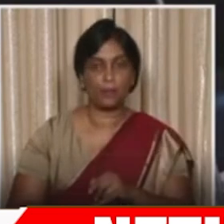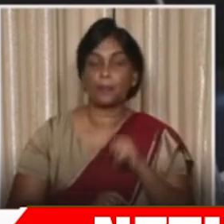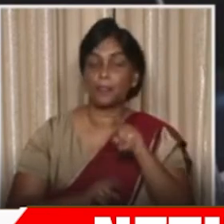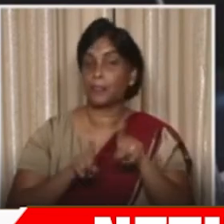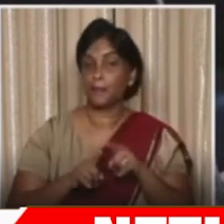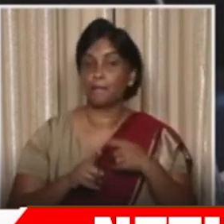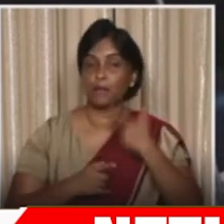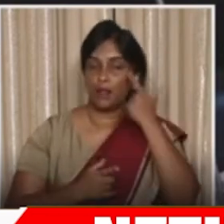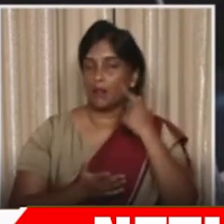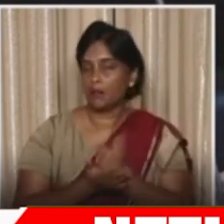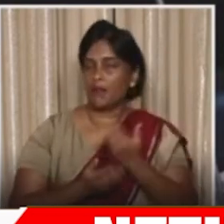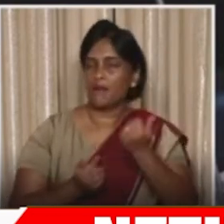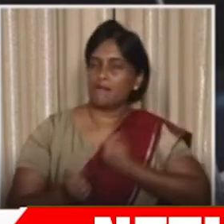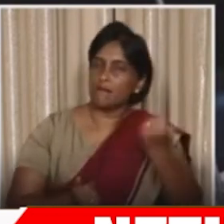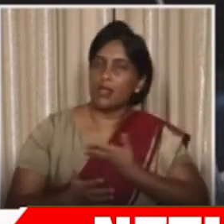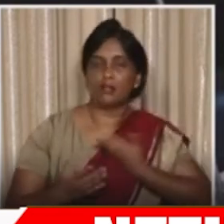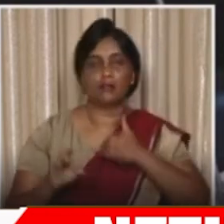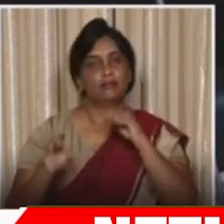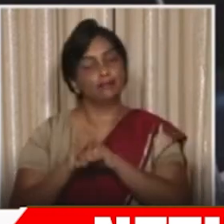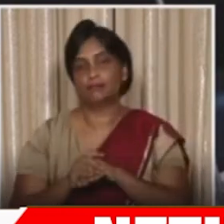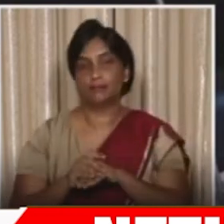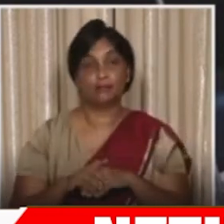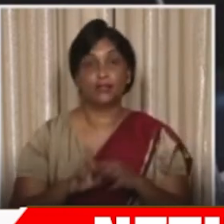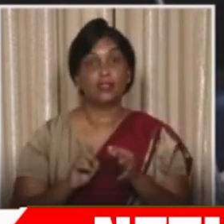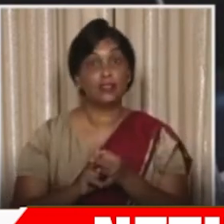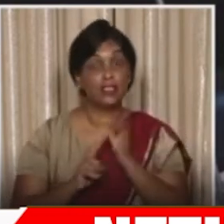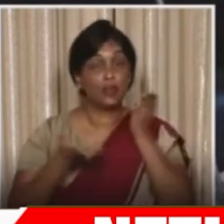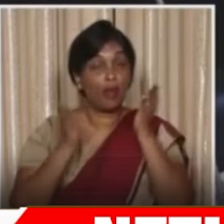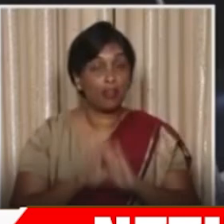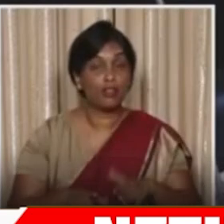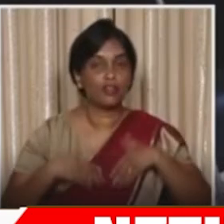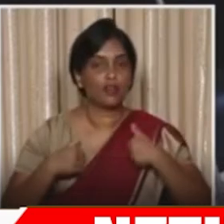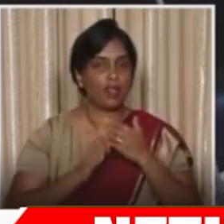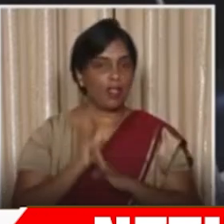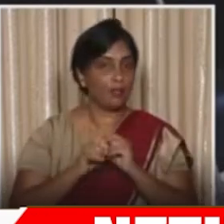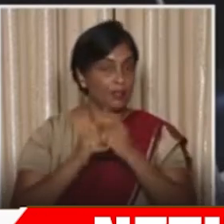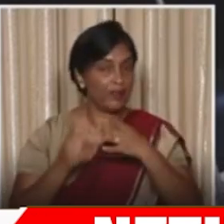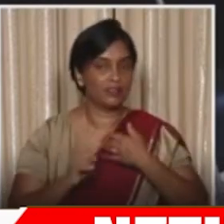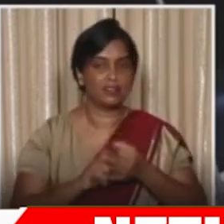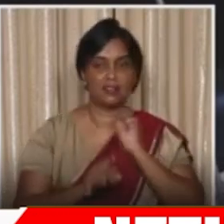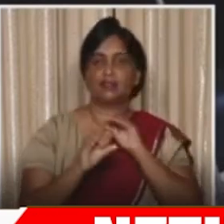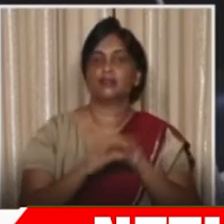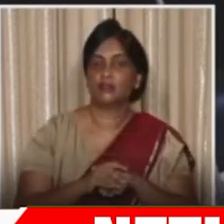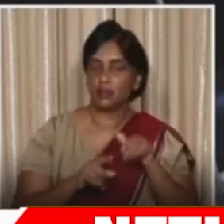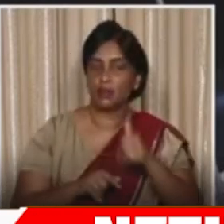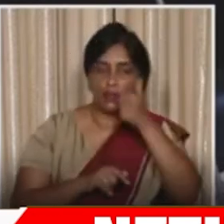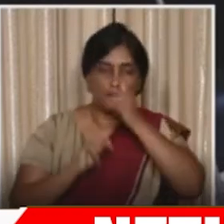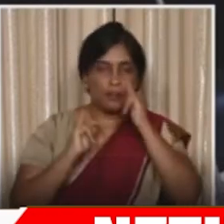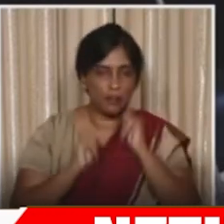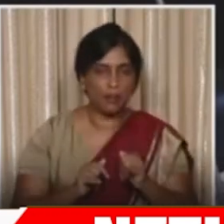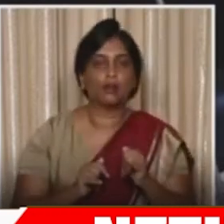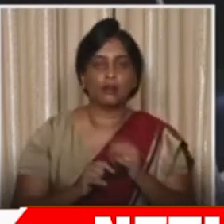මොකද මාව අමාරු විදාන්න ඒකට දැම්මට මම අවසානයේ ජනාධිපති උනේ සෞඛ්‍යමතිවරයා වෙච්ච නිසා. ඉතින් ඒක නිසා මේ වංචා දූෂණ